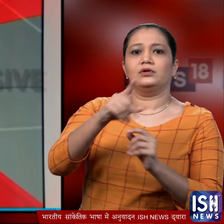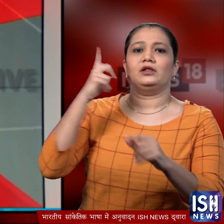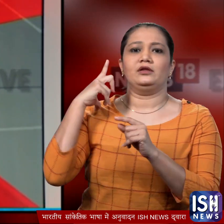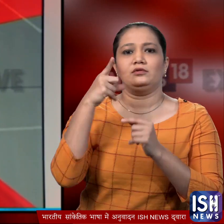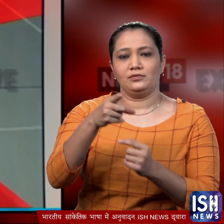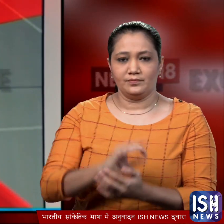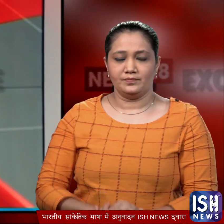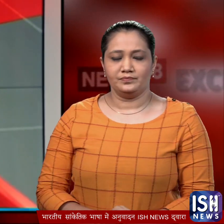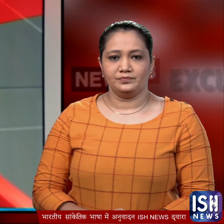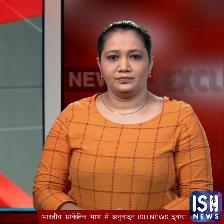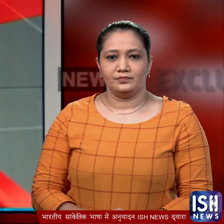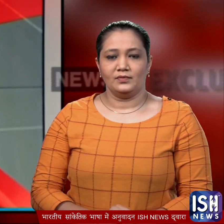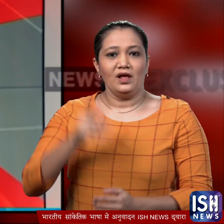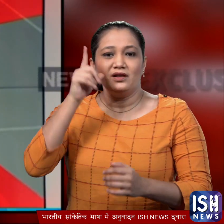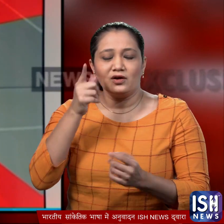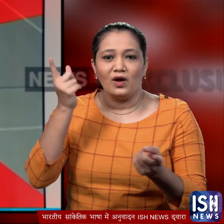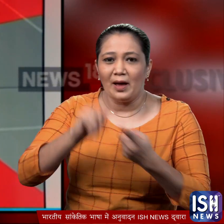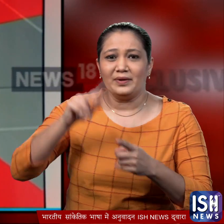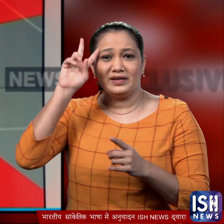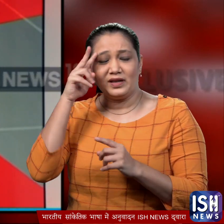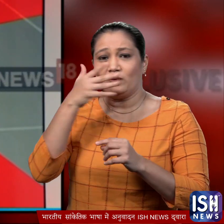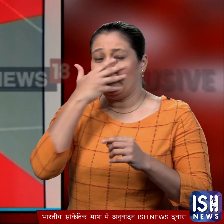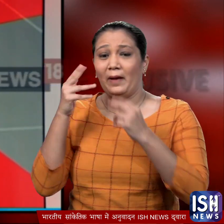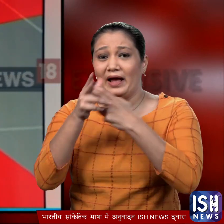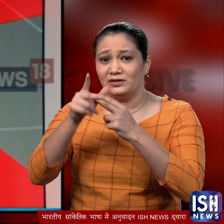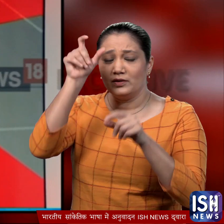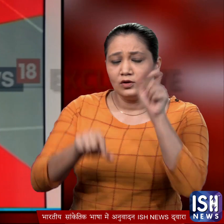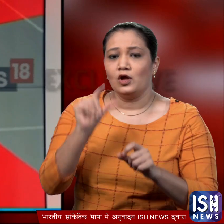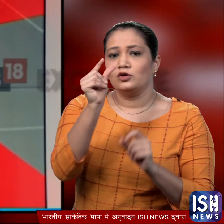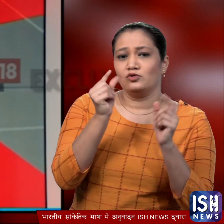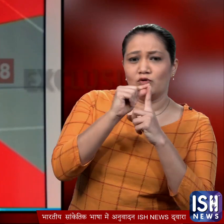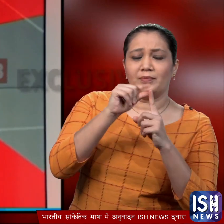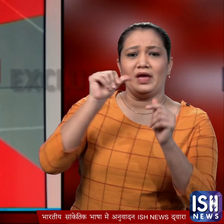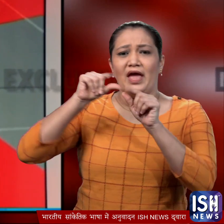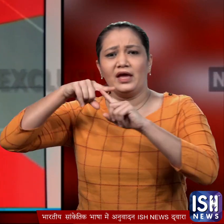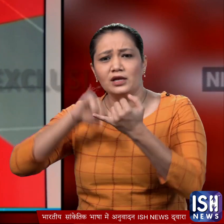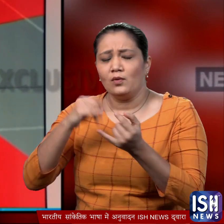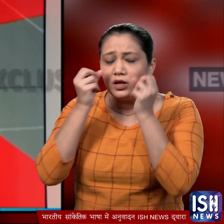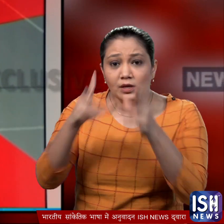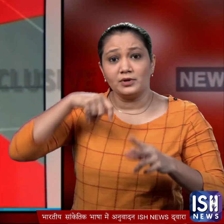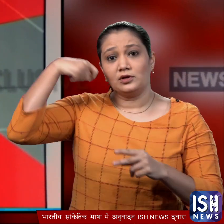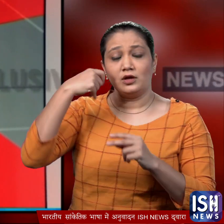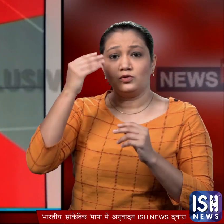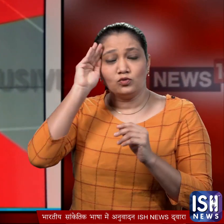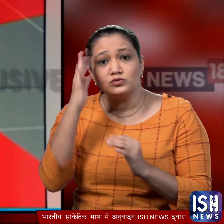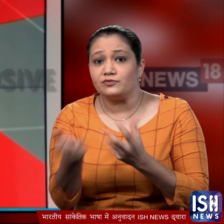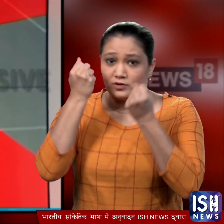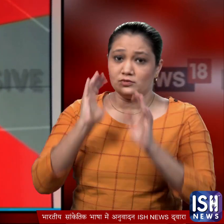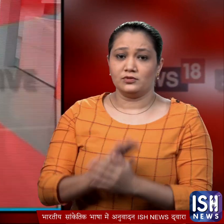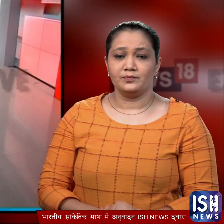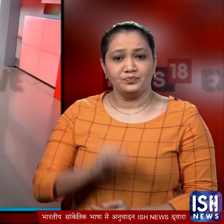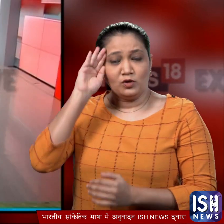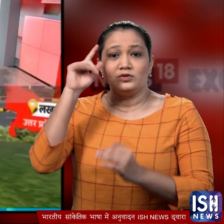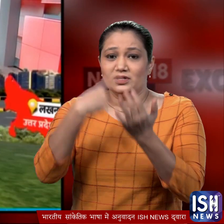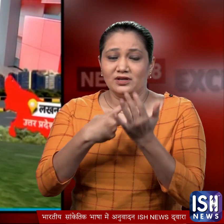पड़ा। लखनऊ से गिरफ्तार संदिग्ध आतंकियों से पूछताछ में यूपी एटीएस के हाथ चौंकाने वाली जानकारी लगी। न्यूज़ 18 के अजीत सिंह की रिपोर्ट